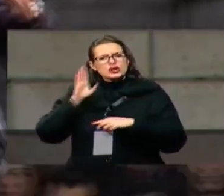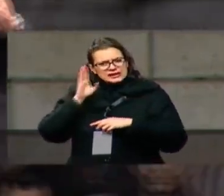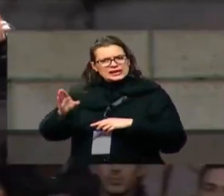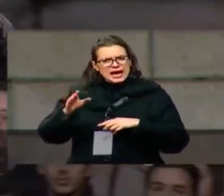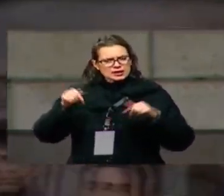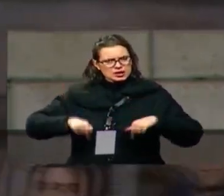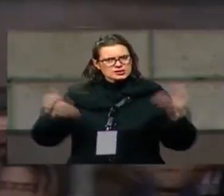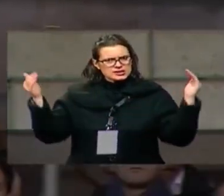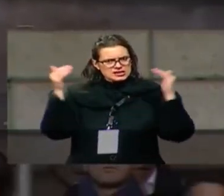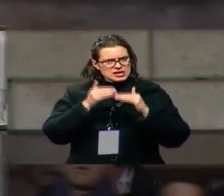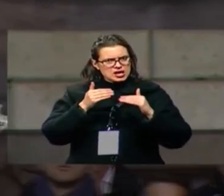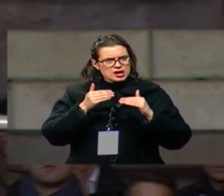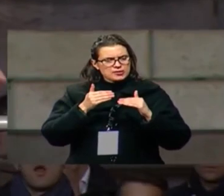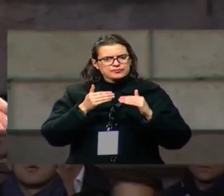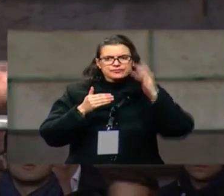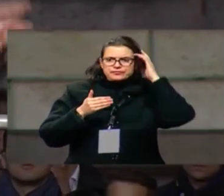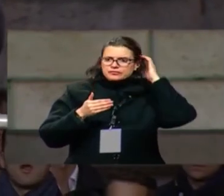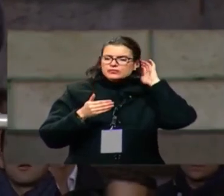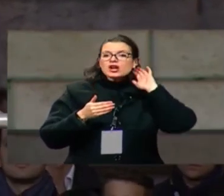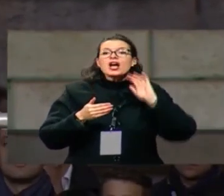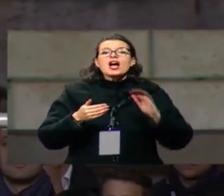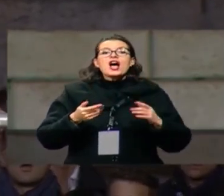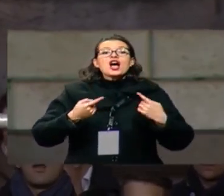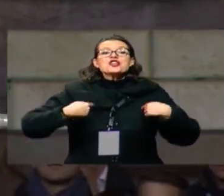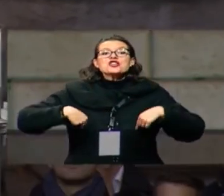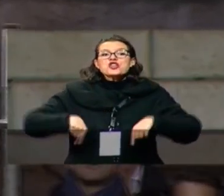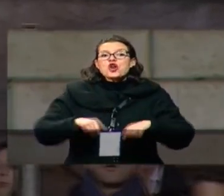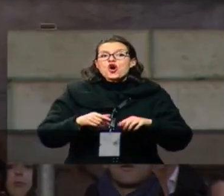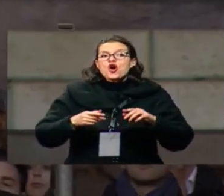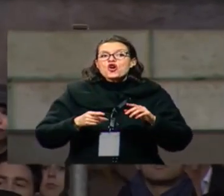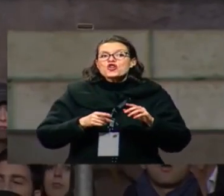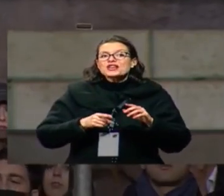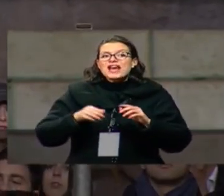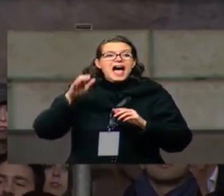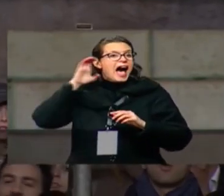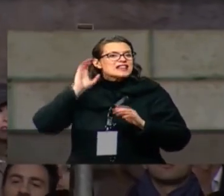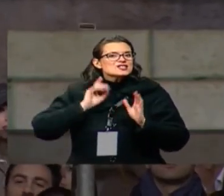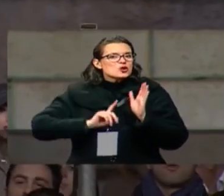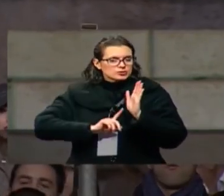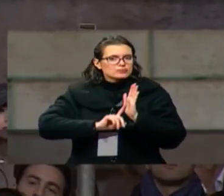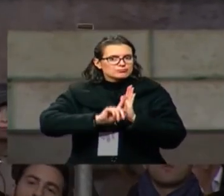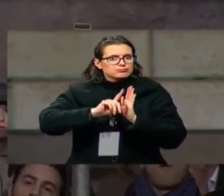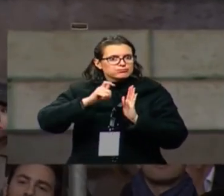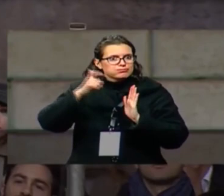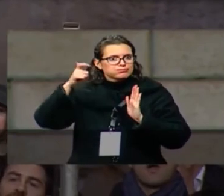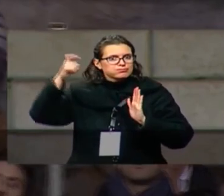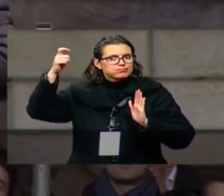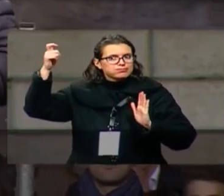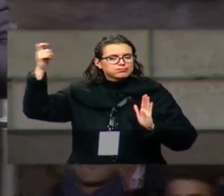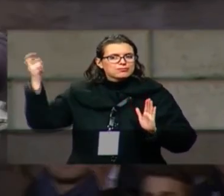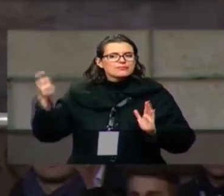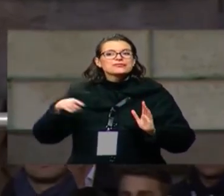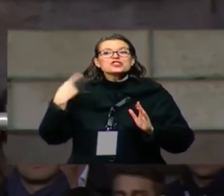democrazia noi gli alziamo gli ascolti e lo sponsor paga quei giornalisti che poi